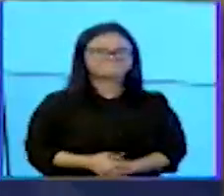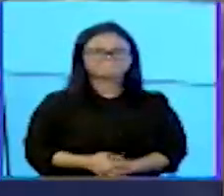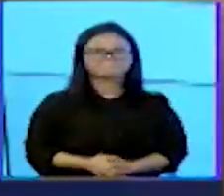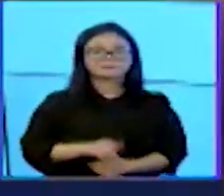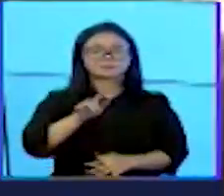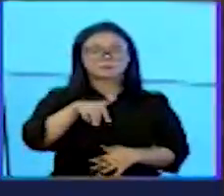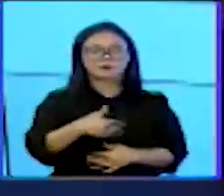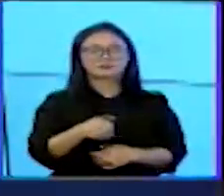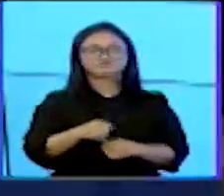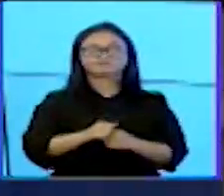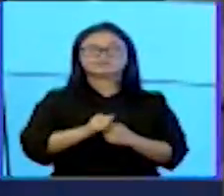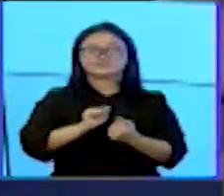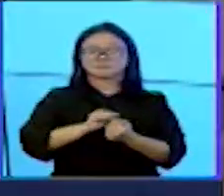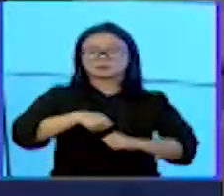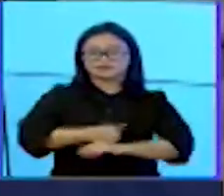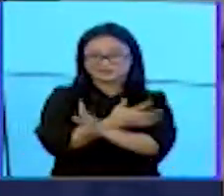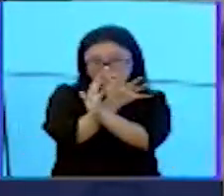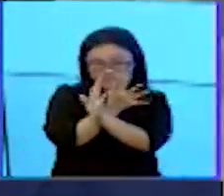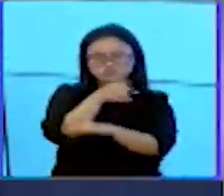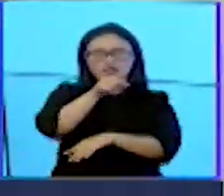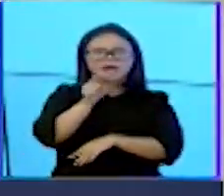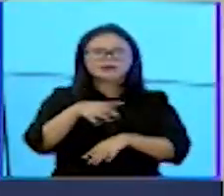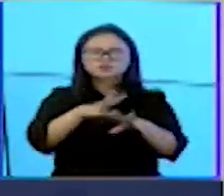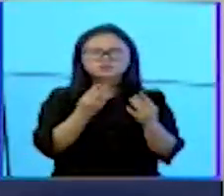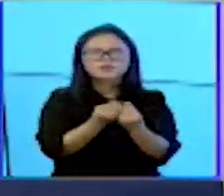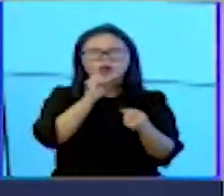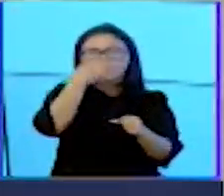Saat ini di Jawa Timur memiliki kasus COVID-19 sebanyak